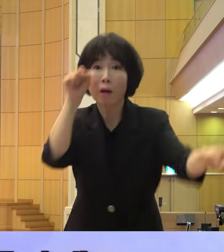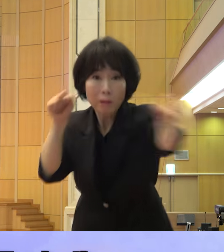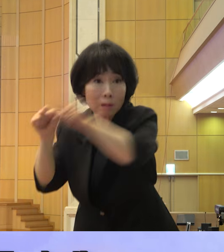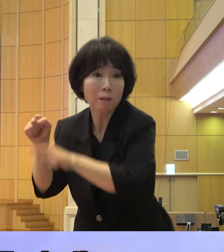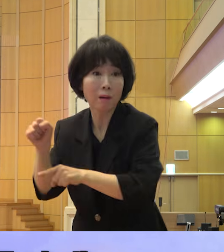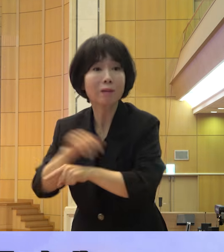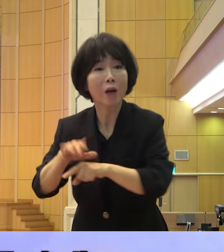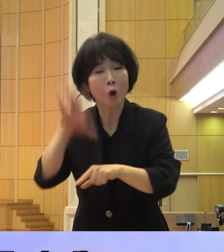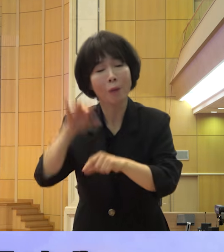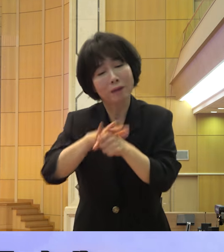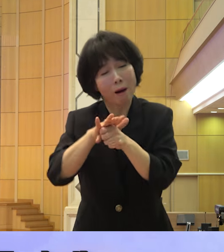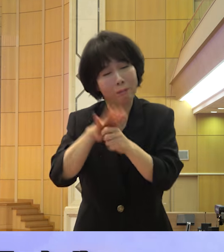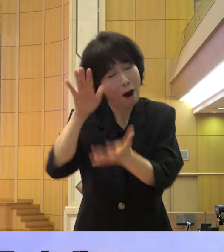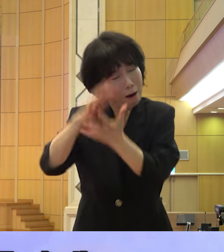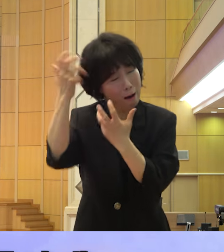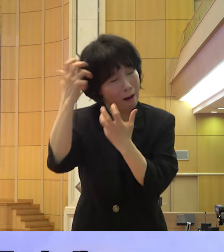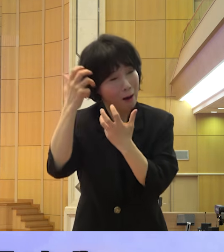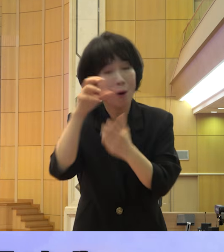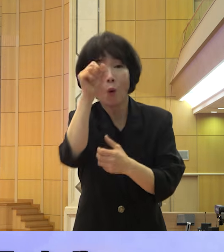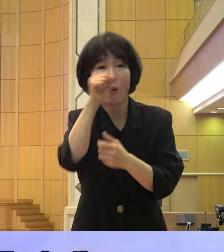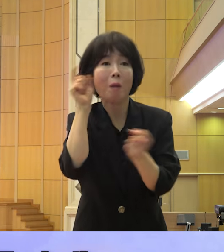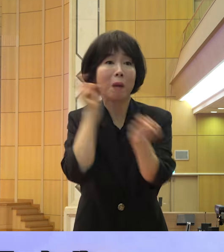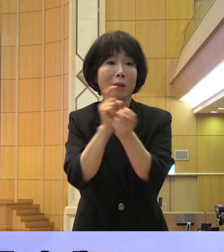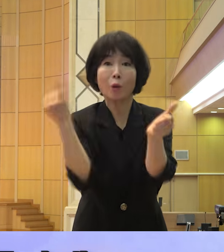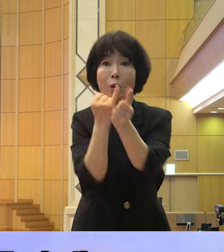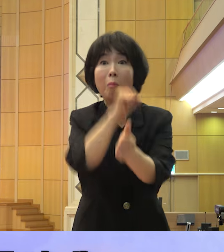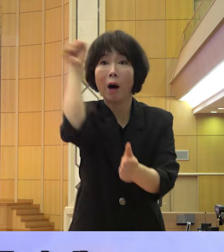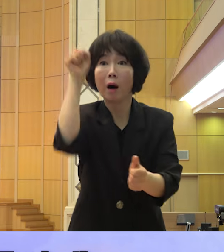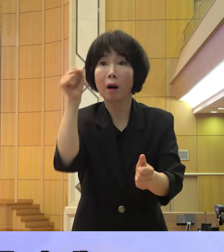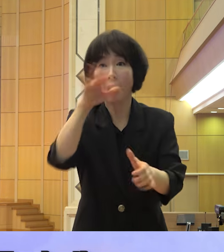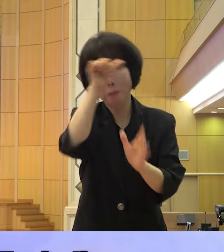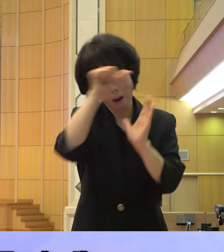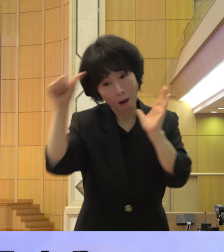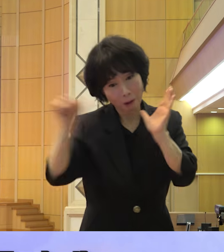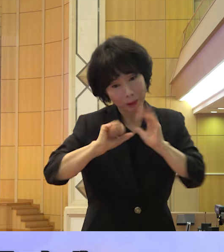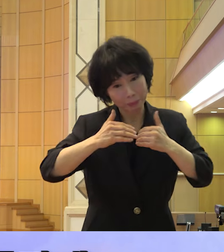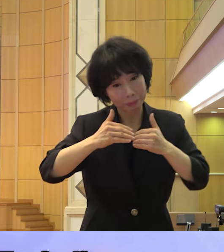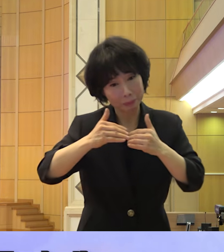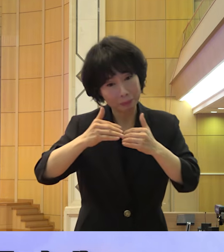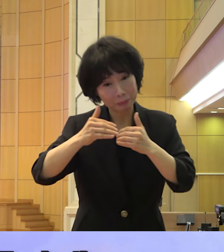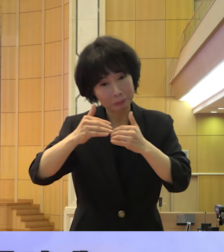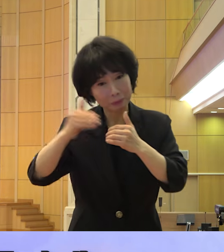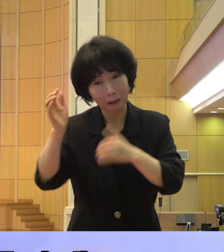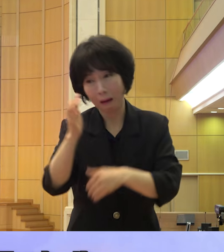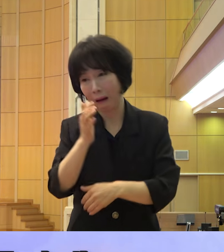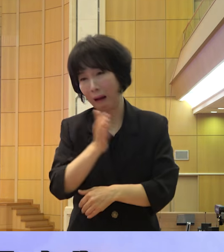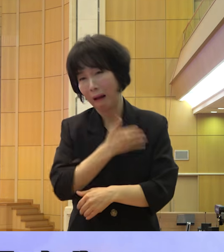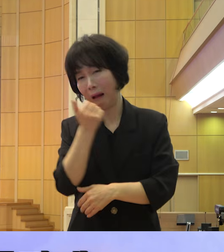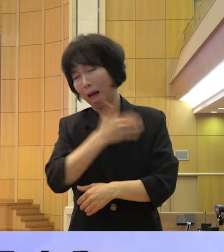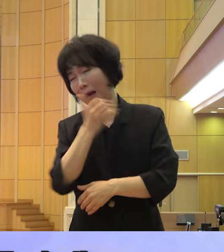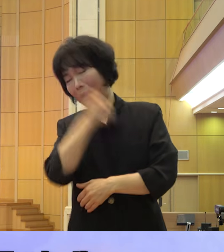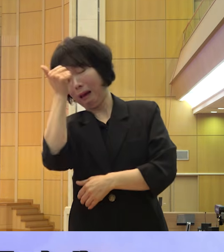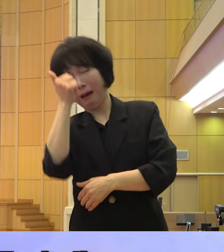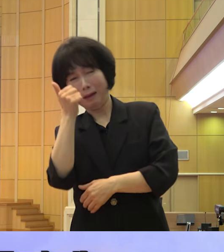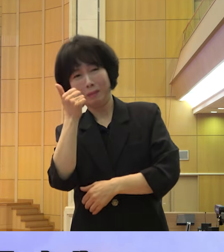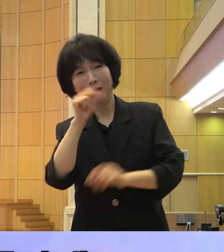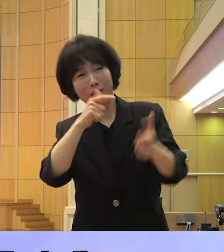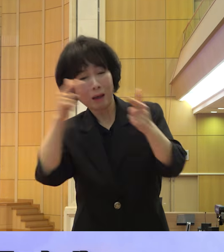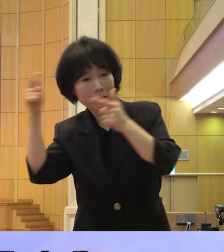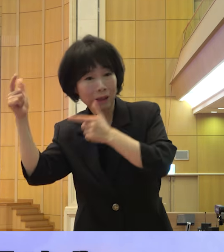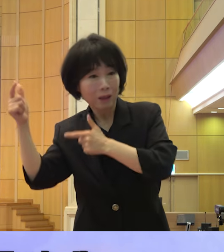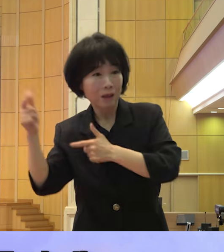그렇게 사랑하고 좋아서 만났는데 평생 동안 한 번도 안 좋은